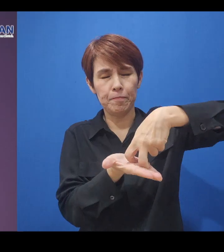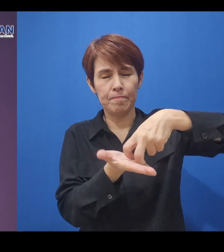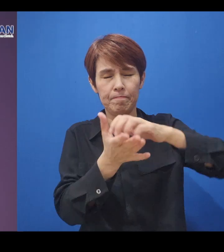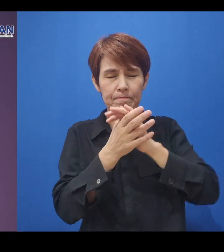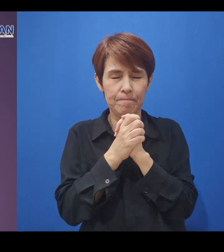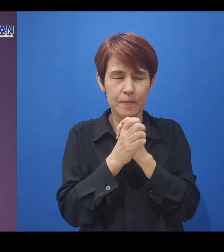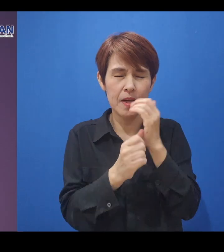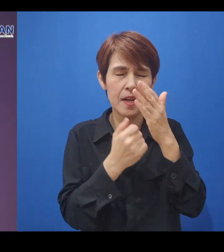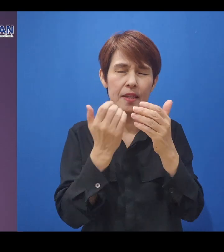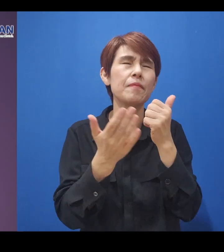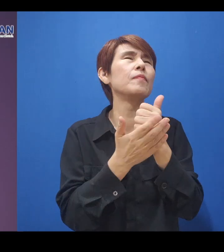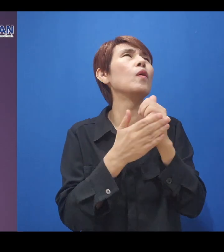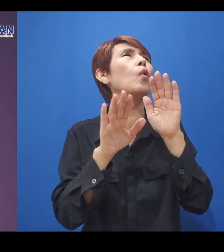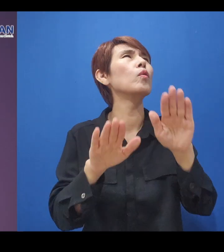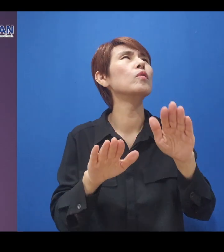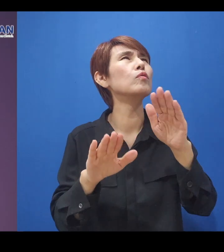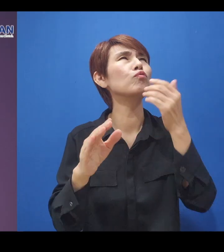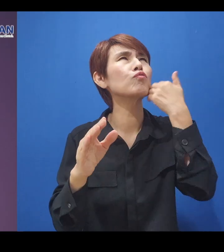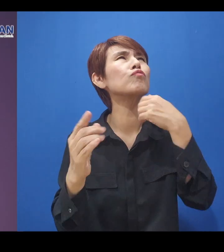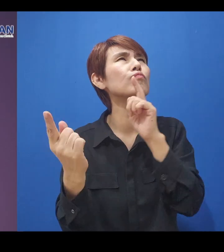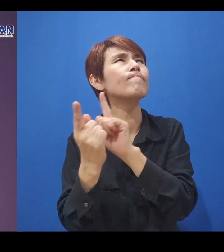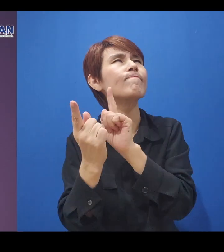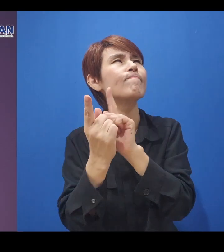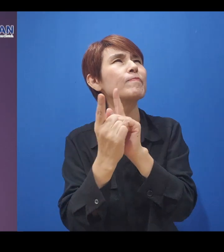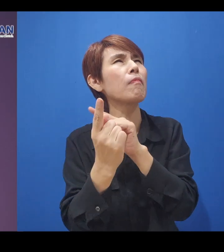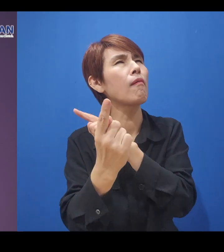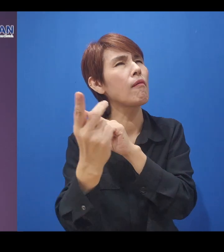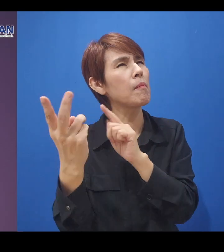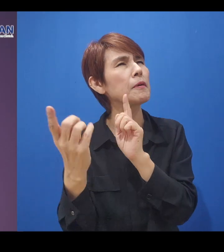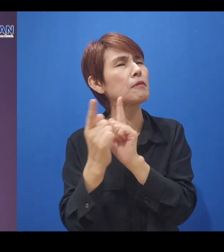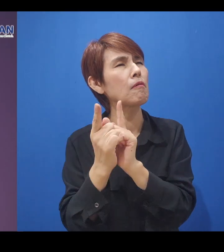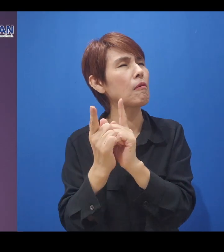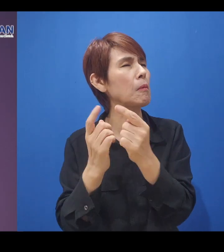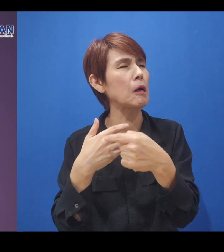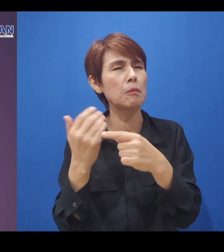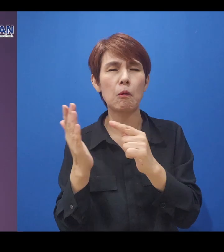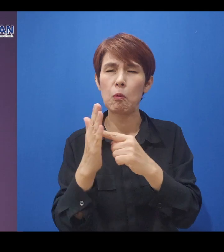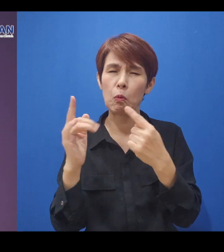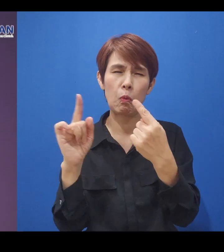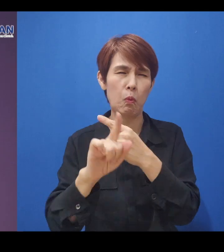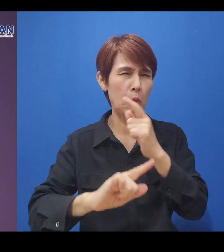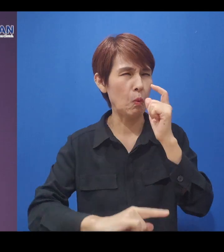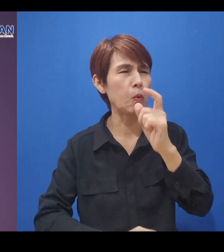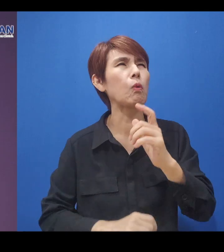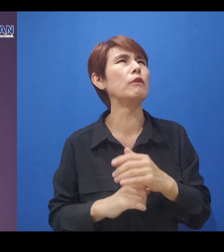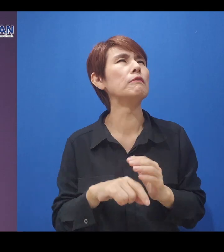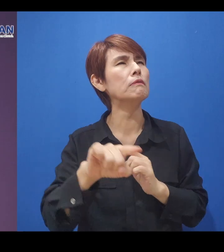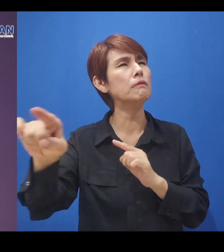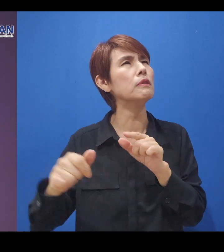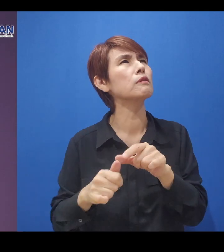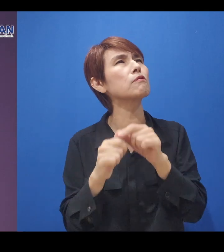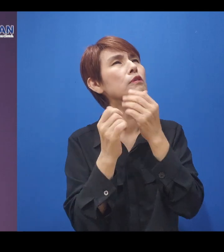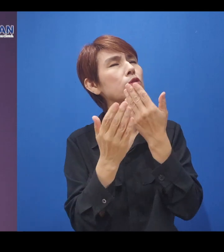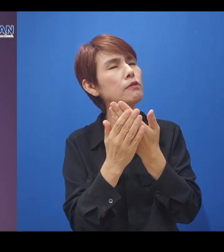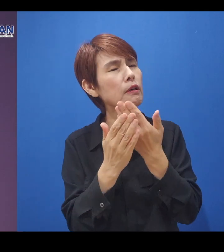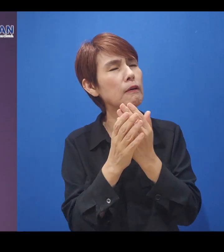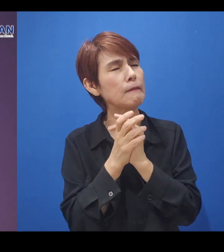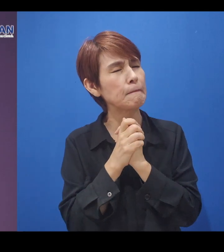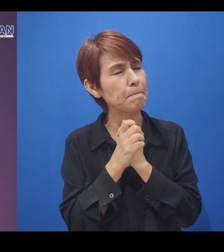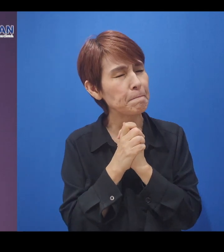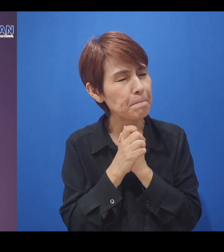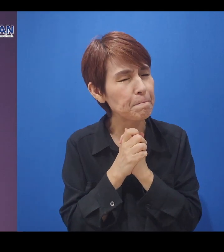하나님, 오늘 누구 만났는데 마음이 강팍합니다. 저 사람 구원해 주세요.